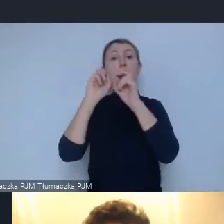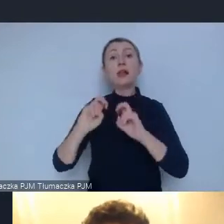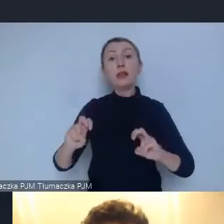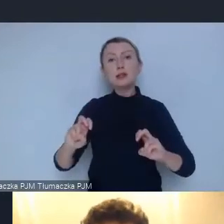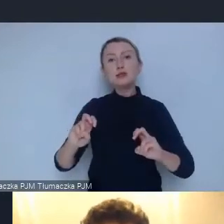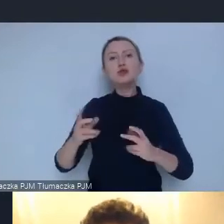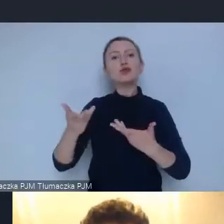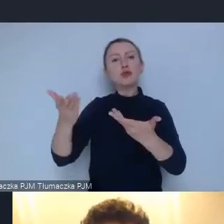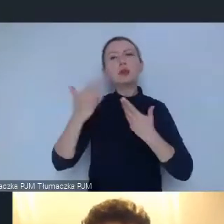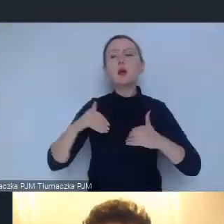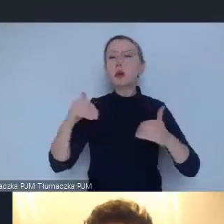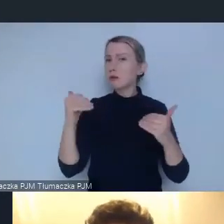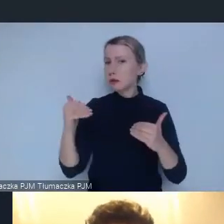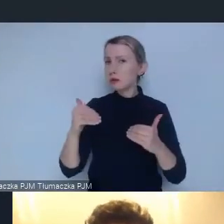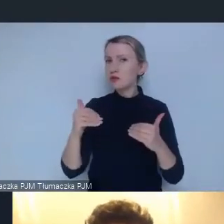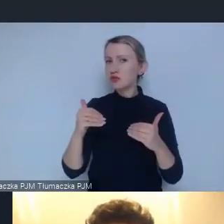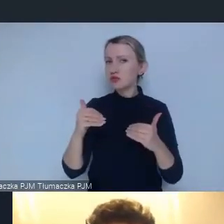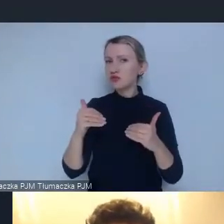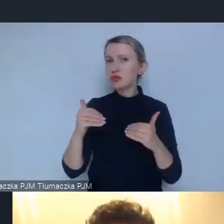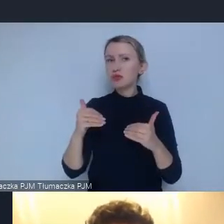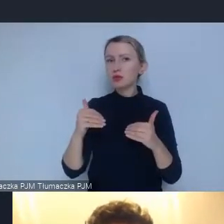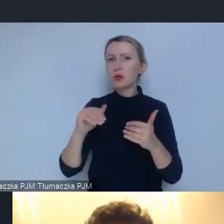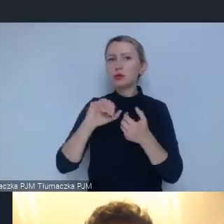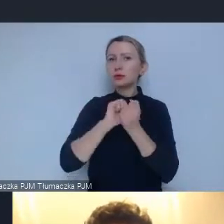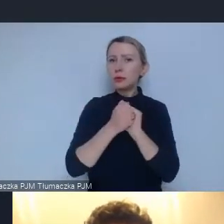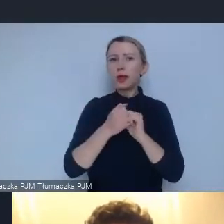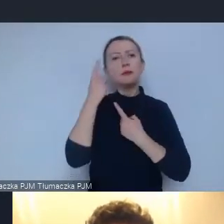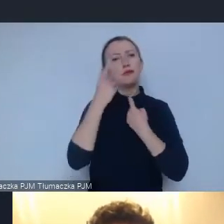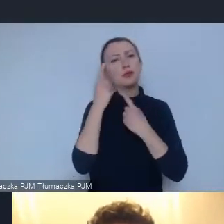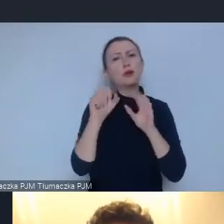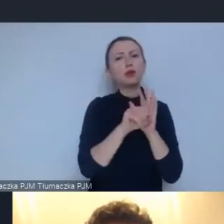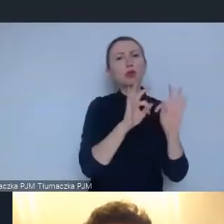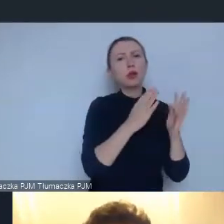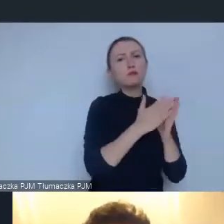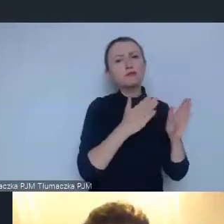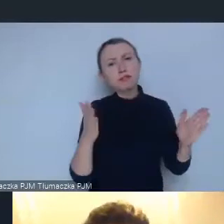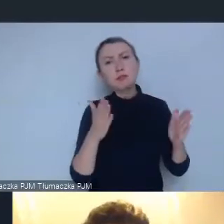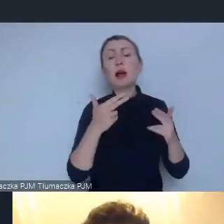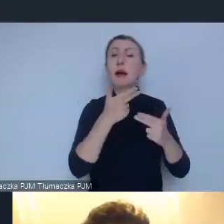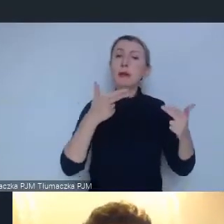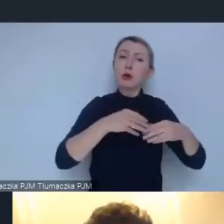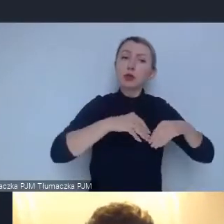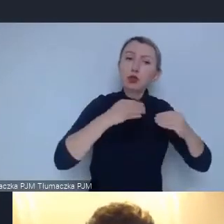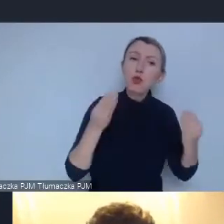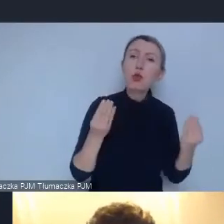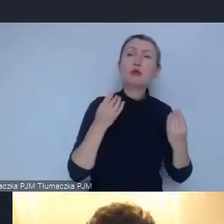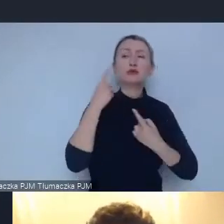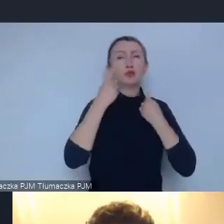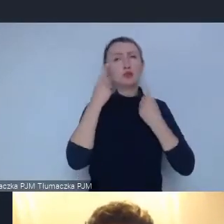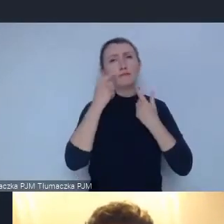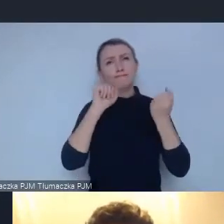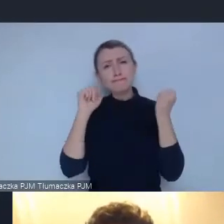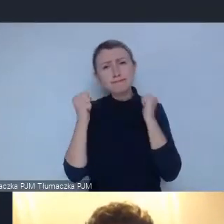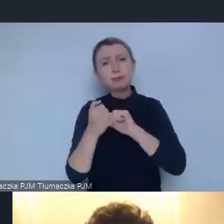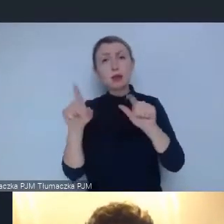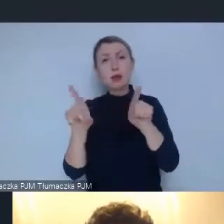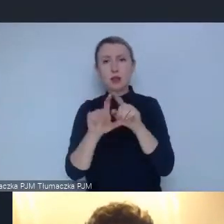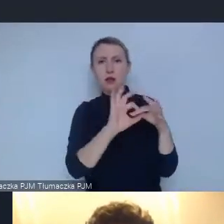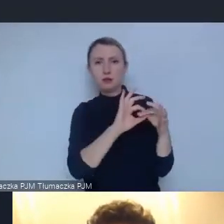nam zgruzować dotychczasowe myślenie o tym, jak myśleć o rozwoju, nawiązać do jednocześnie